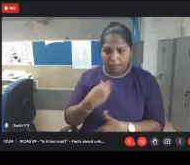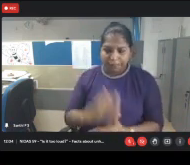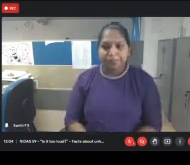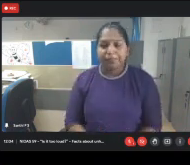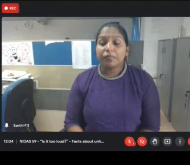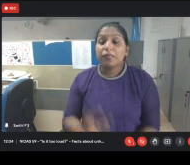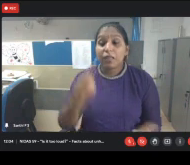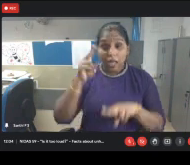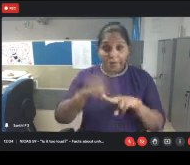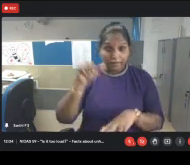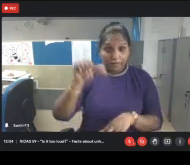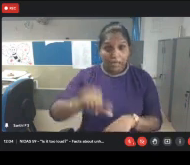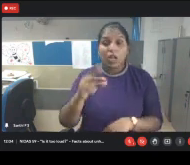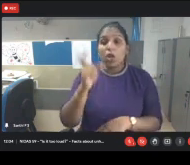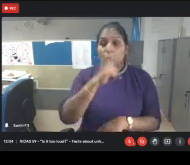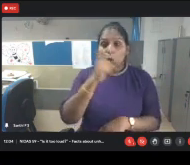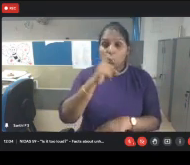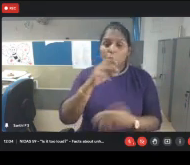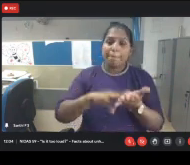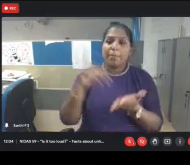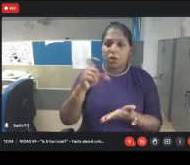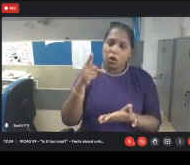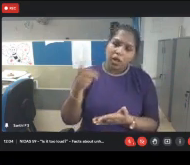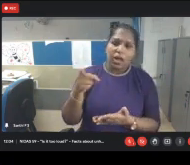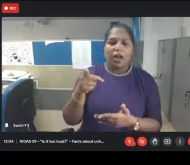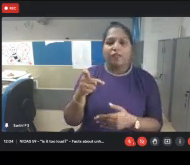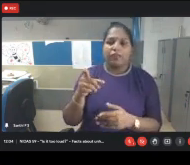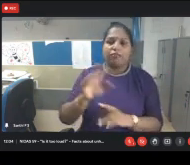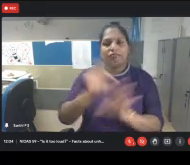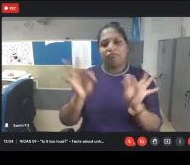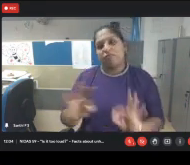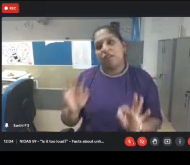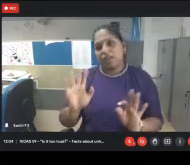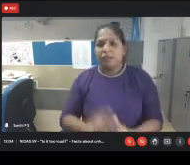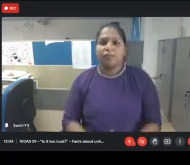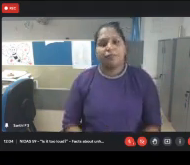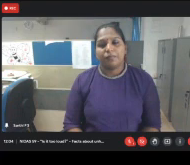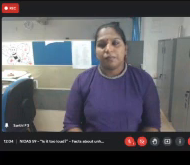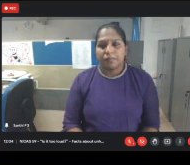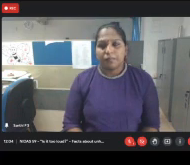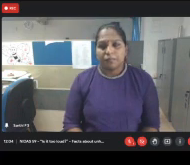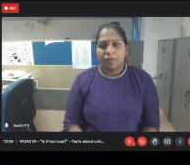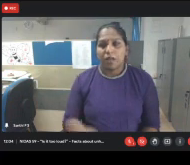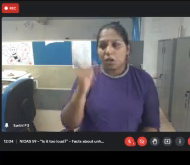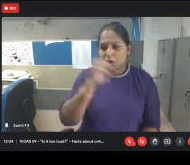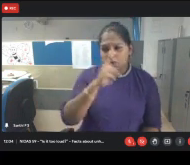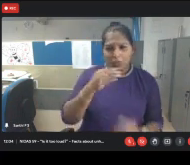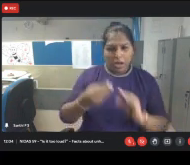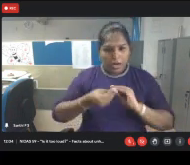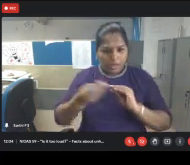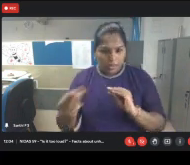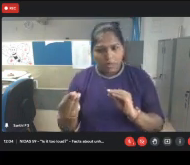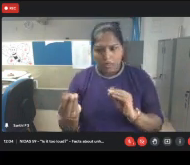കാസർഗോഡ് ഞാനൊന്ന് അന്വേഷിച്ചിട്ട് സാറിന്റെ നമ്പർ ഒന്ന് ഞങ്ങൾക്ക് തരണേ. അന്വേഷിച്ചിട്ട് ഞങ്ങൾ അറിയിക്കാം അവിടെ വേറെ എവിടെയാണ്